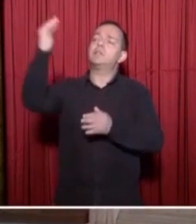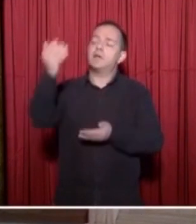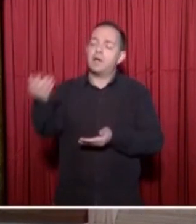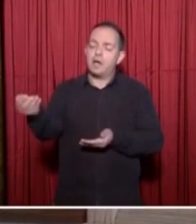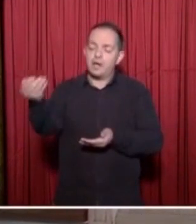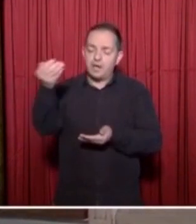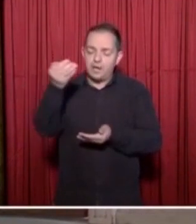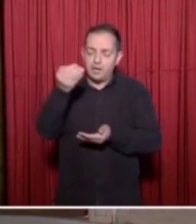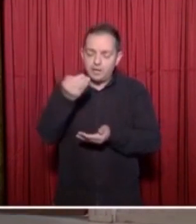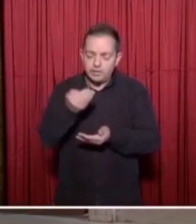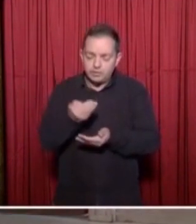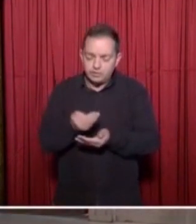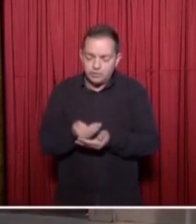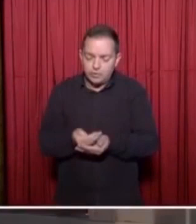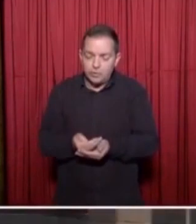Κύριε